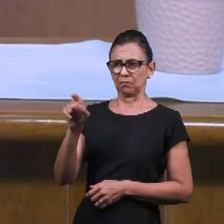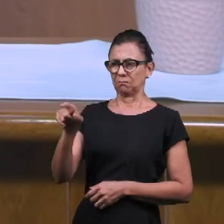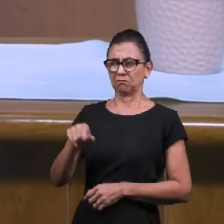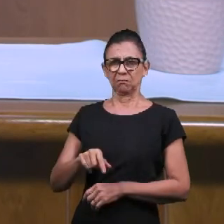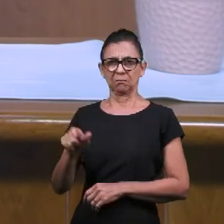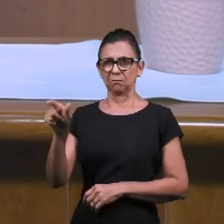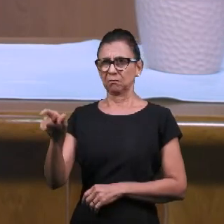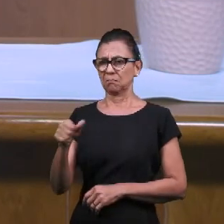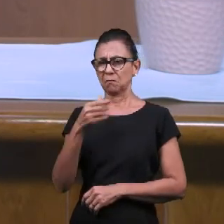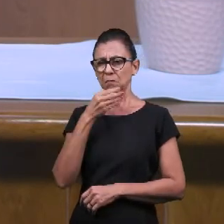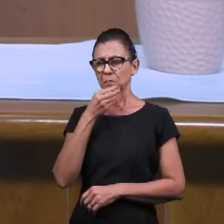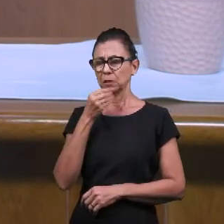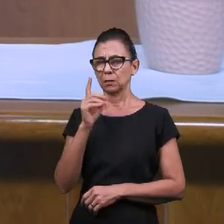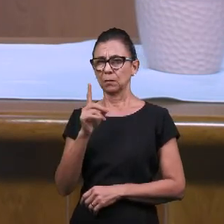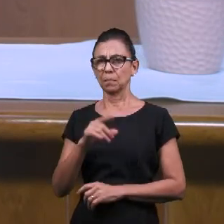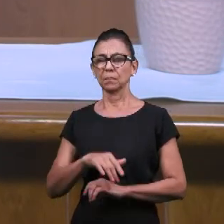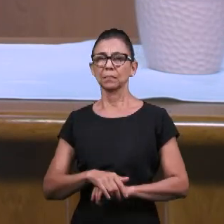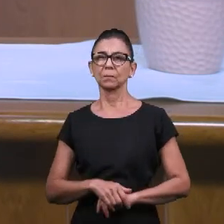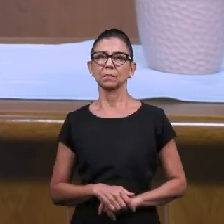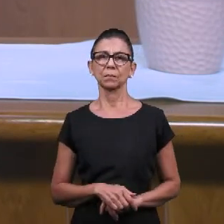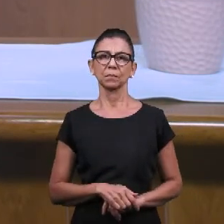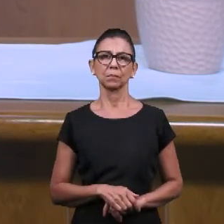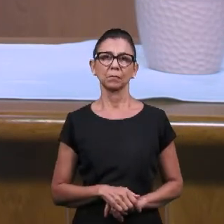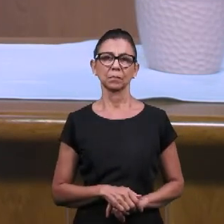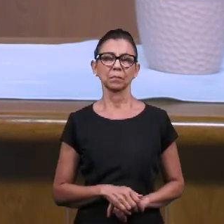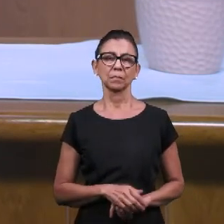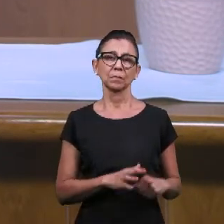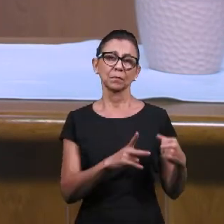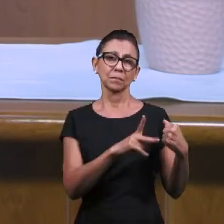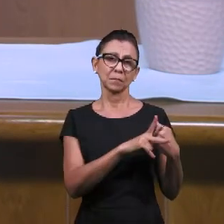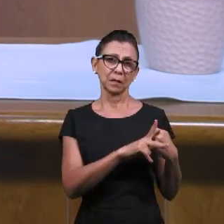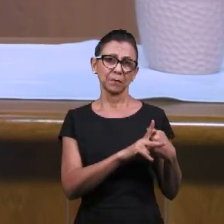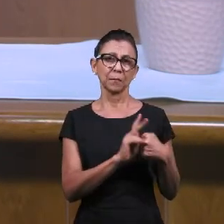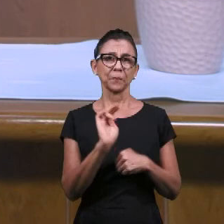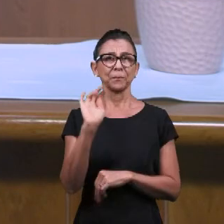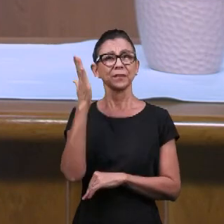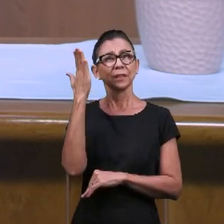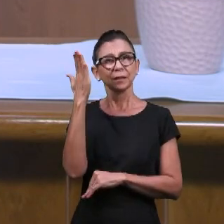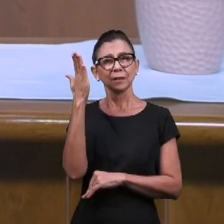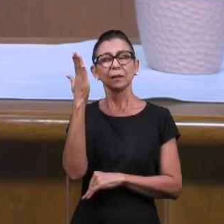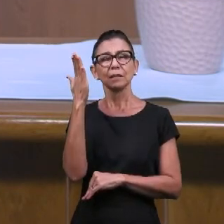он предал Иисуса, а потом раскаялся.